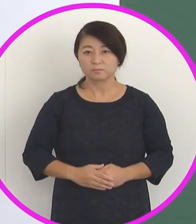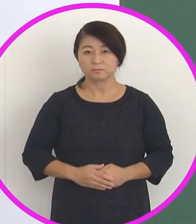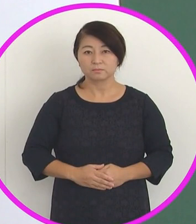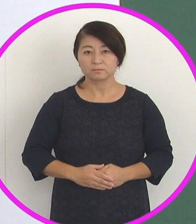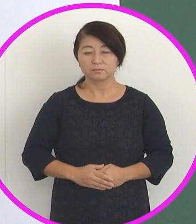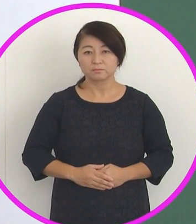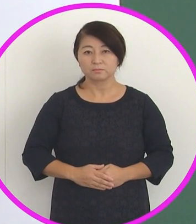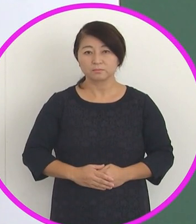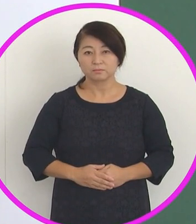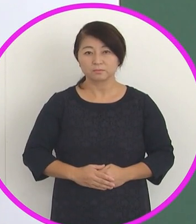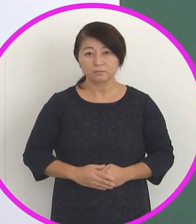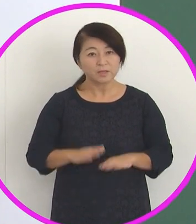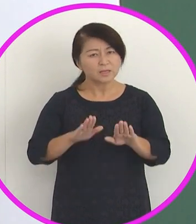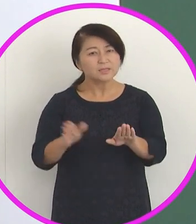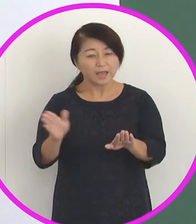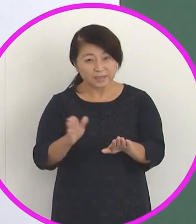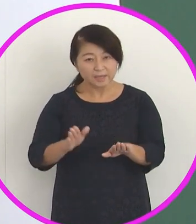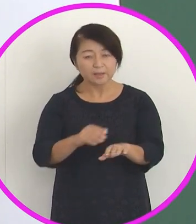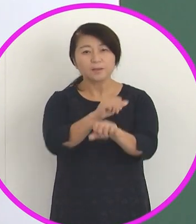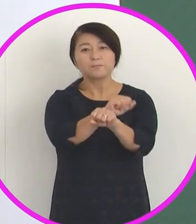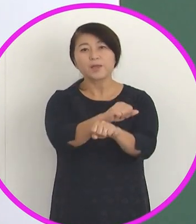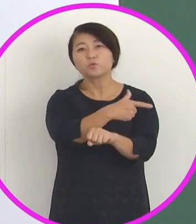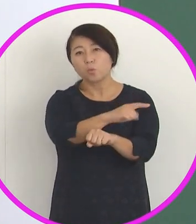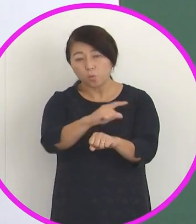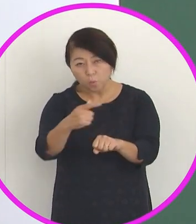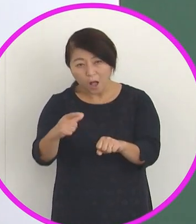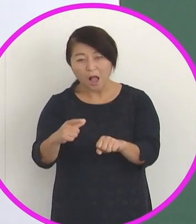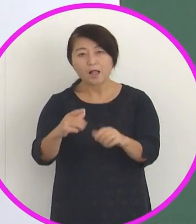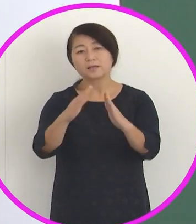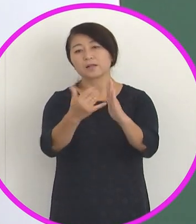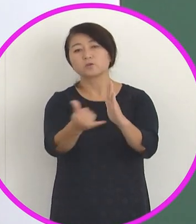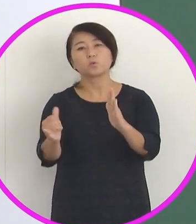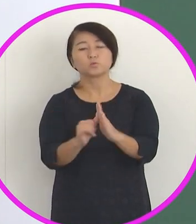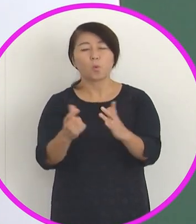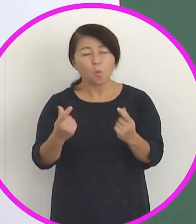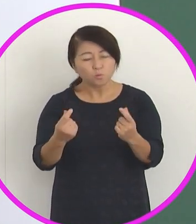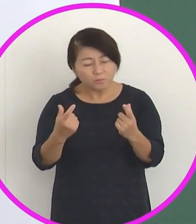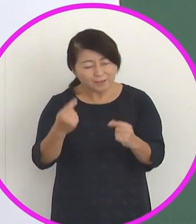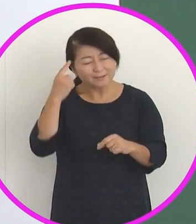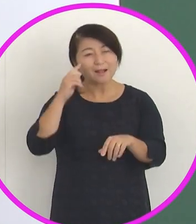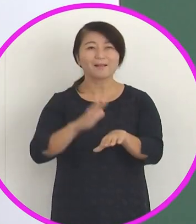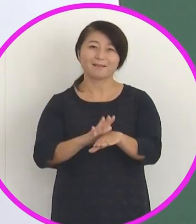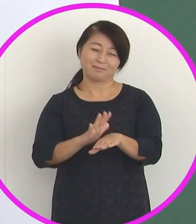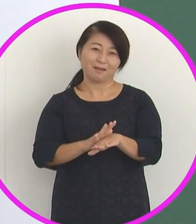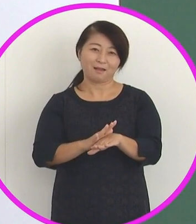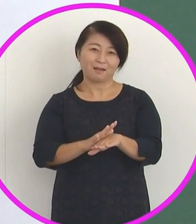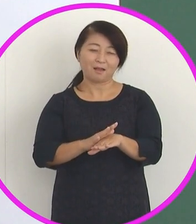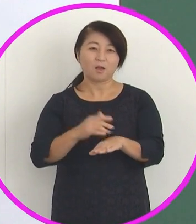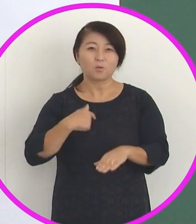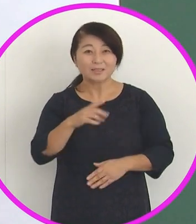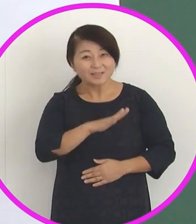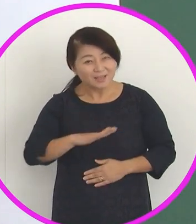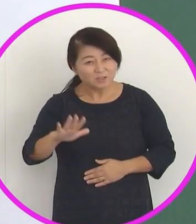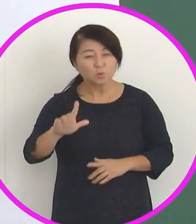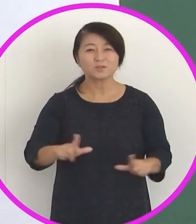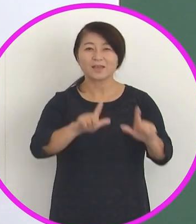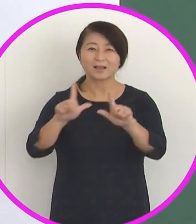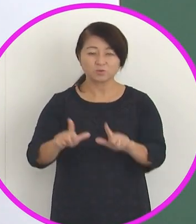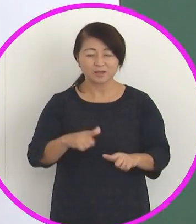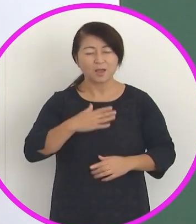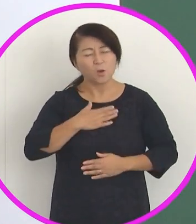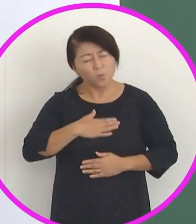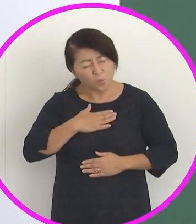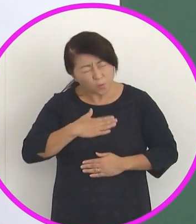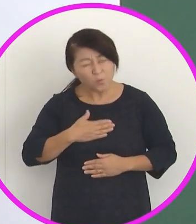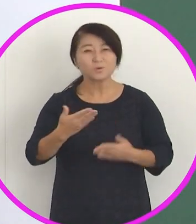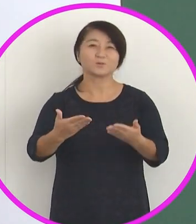。近年、ペットは家族の一員として暮らしの中に関わり、私たちの生活に癒しを与えてくれる存